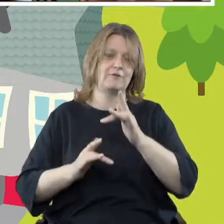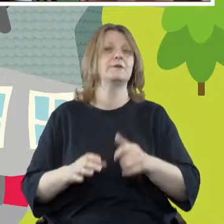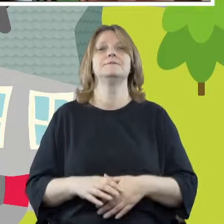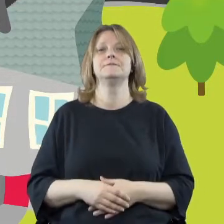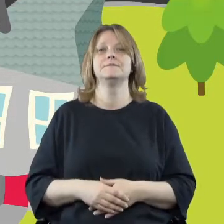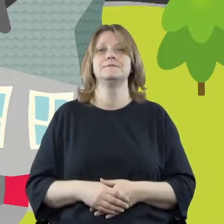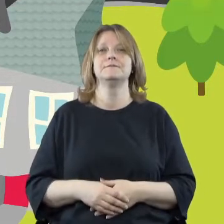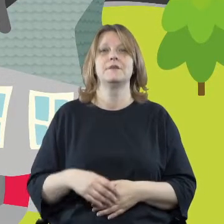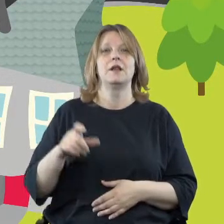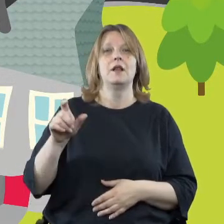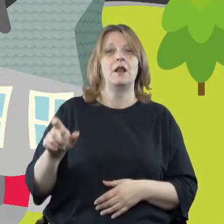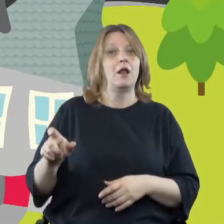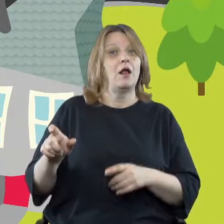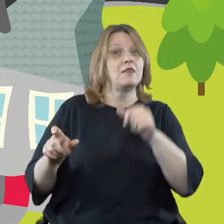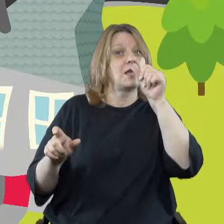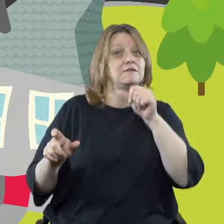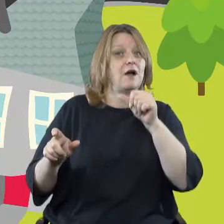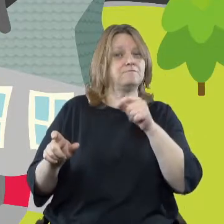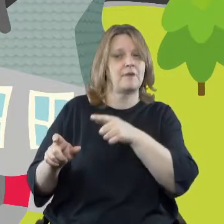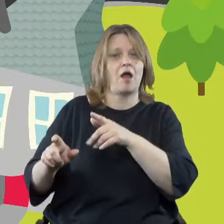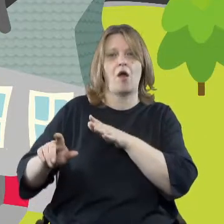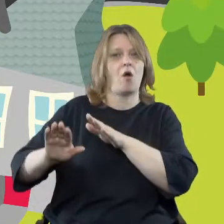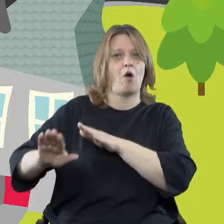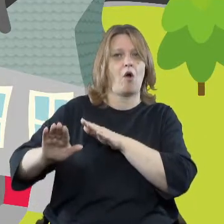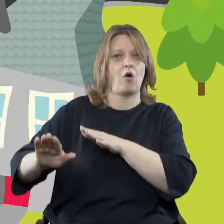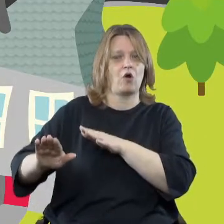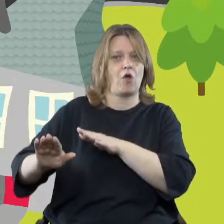są niechronieni uczestnicy ruchu drogowego.